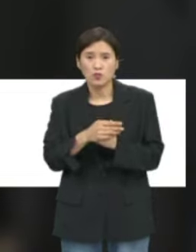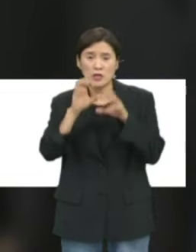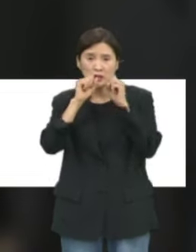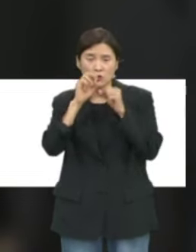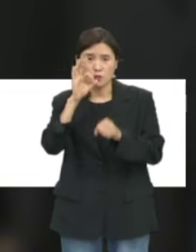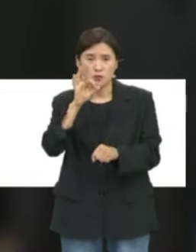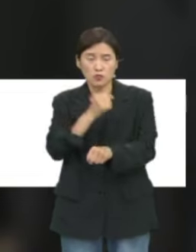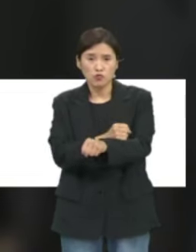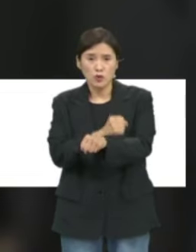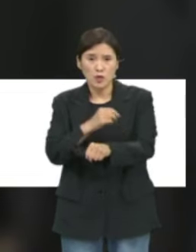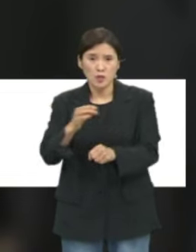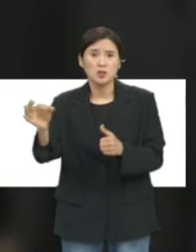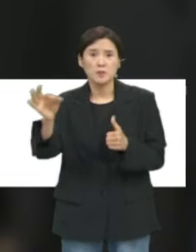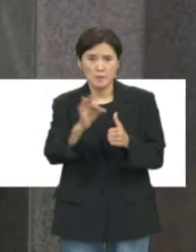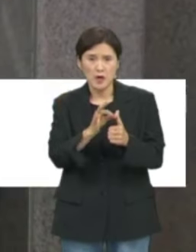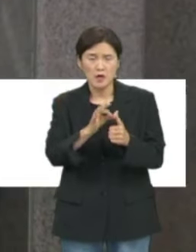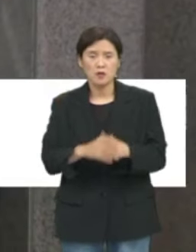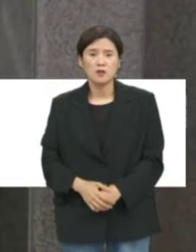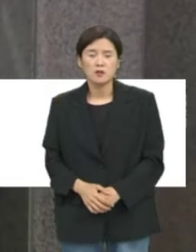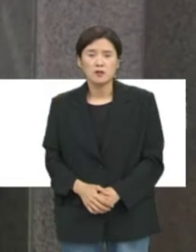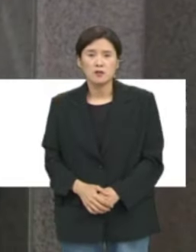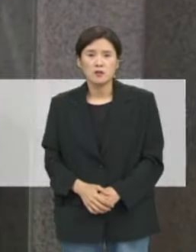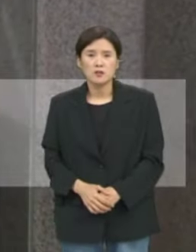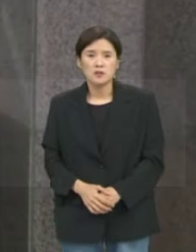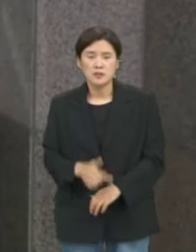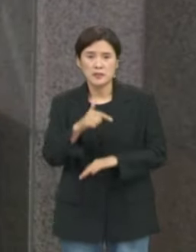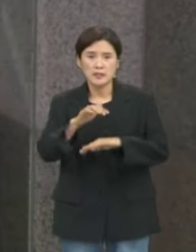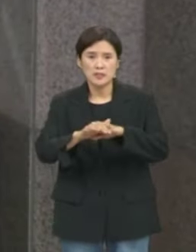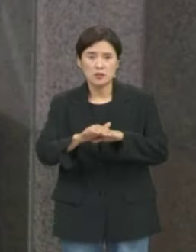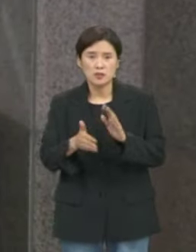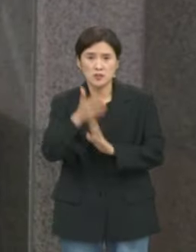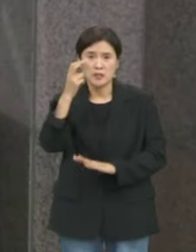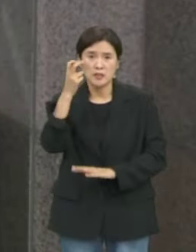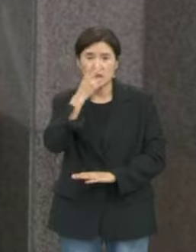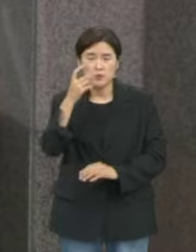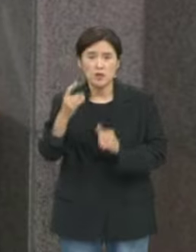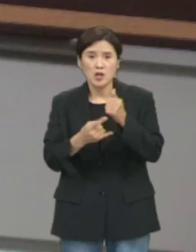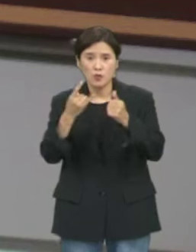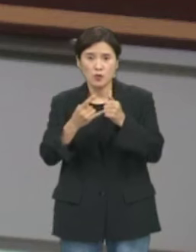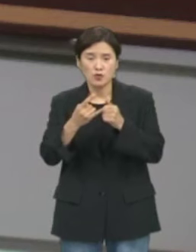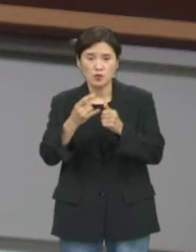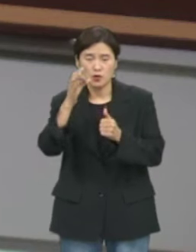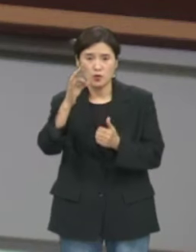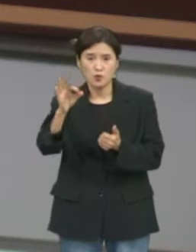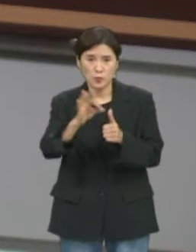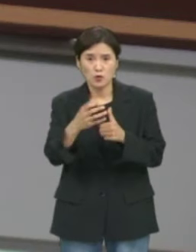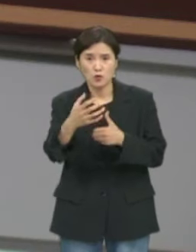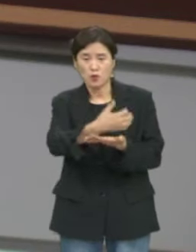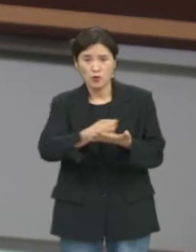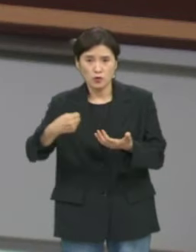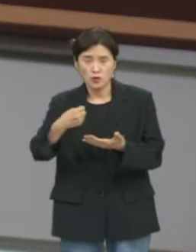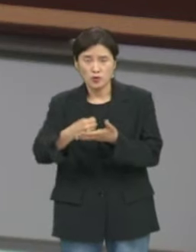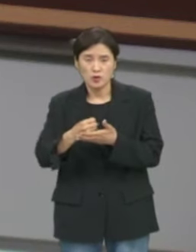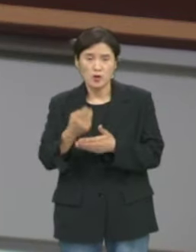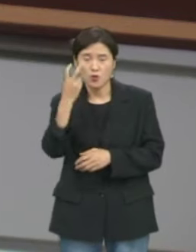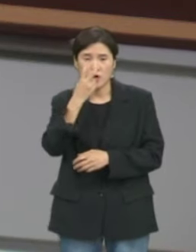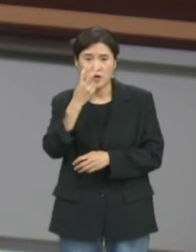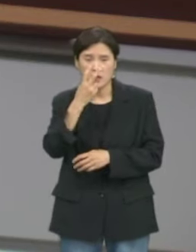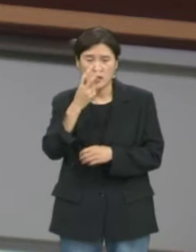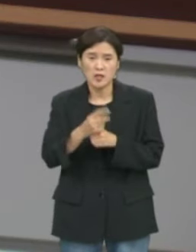수당을 지급한 것으로 밝혀졌습니다 대전시 감사위원회는 보수금 회수와 함께 체용 과정의 관리 감독을